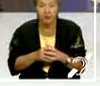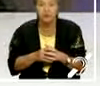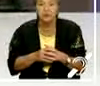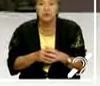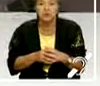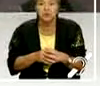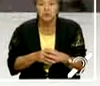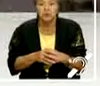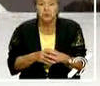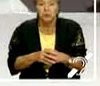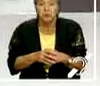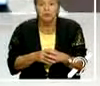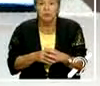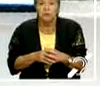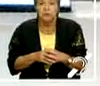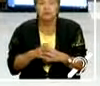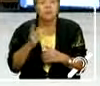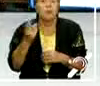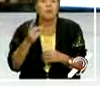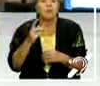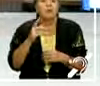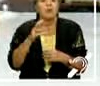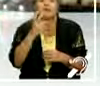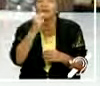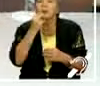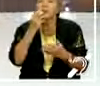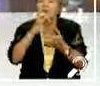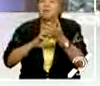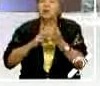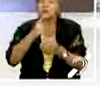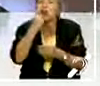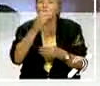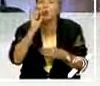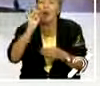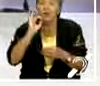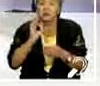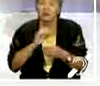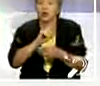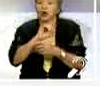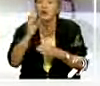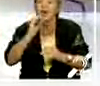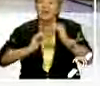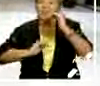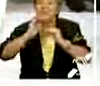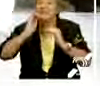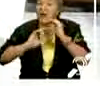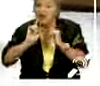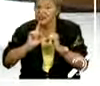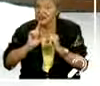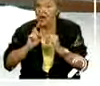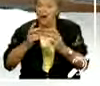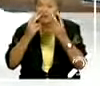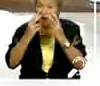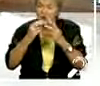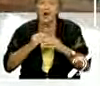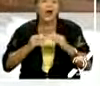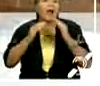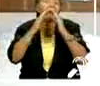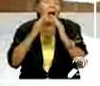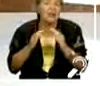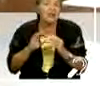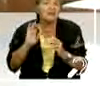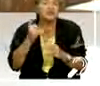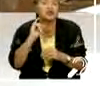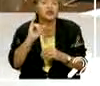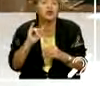de mii de lei, însă, atenție, vorbim despre un impozit de 1% doar la diferența dintre valoarea imobilului